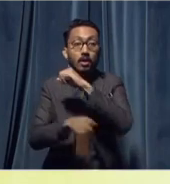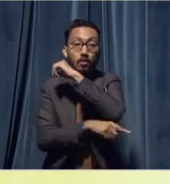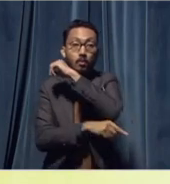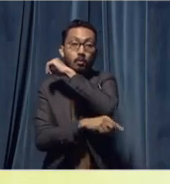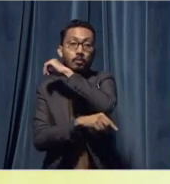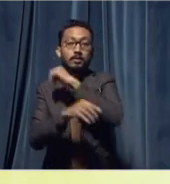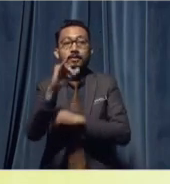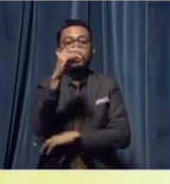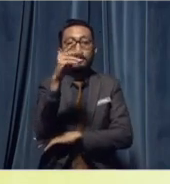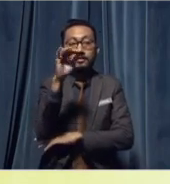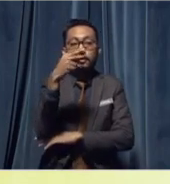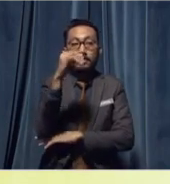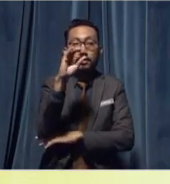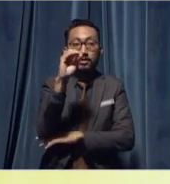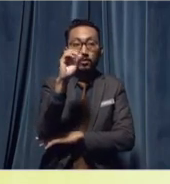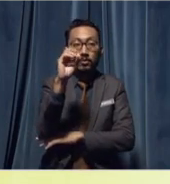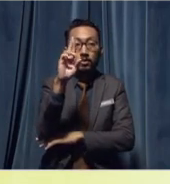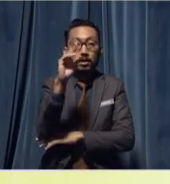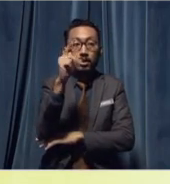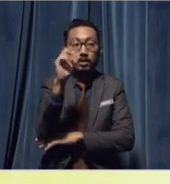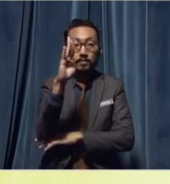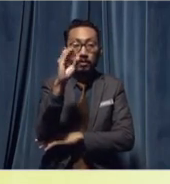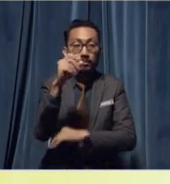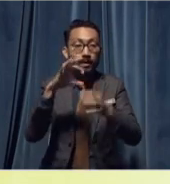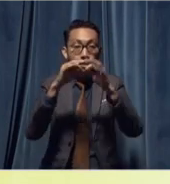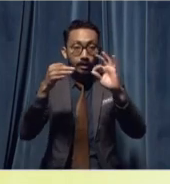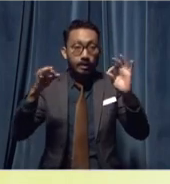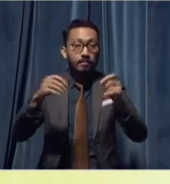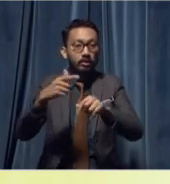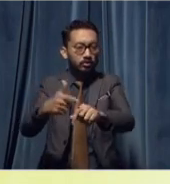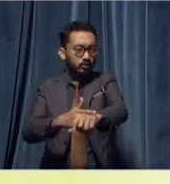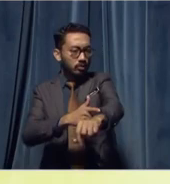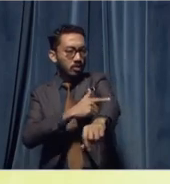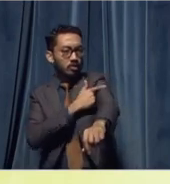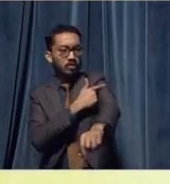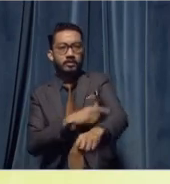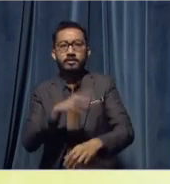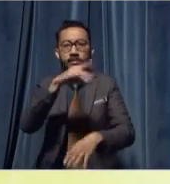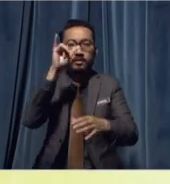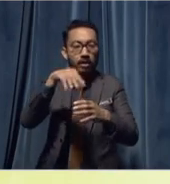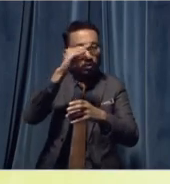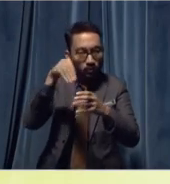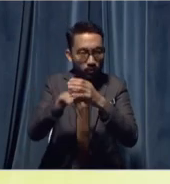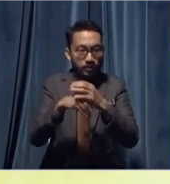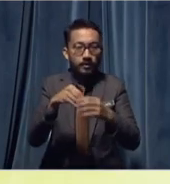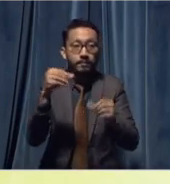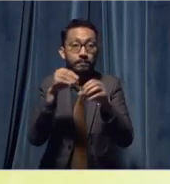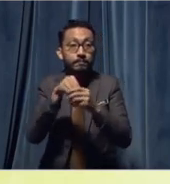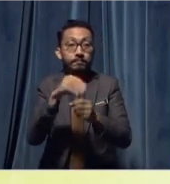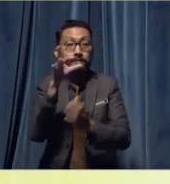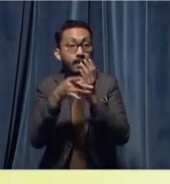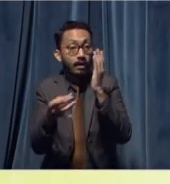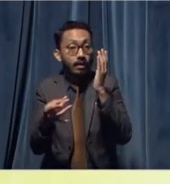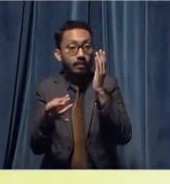yang larut dalam air. Manakala yang kedua, bahagian